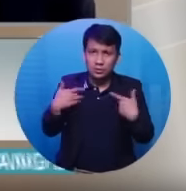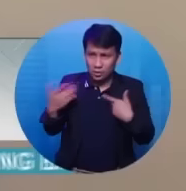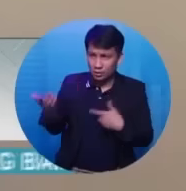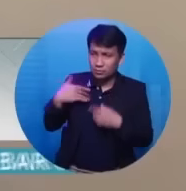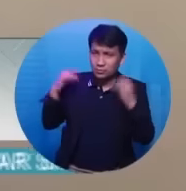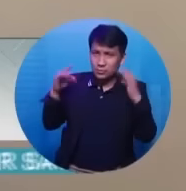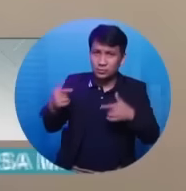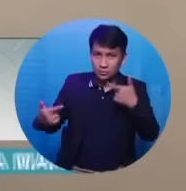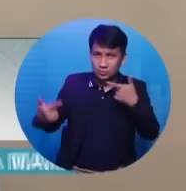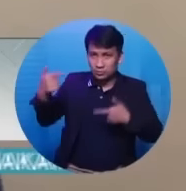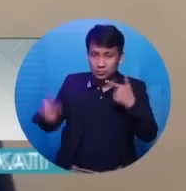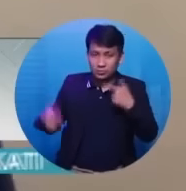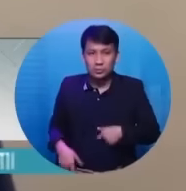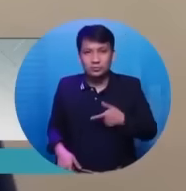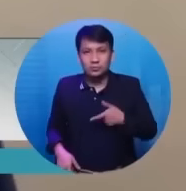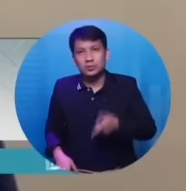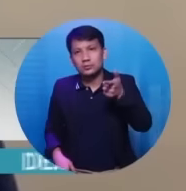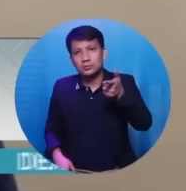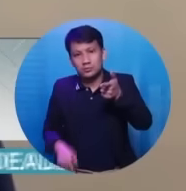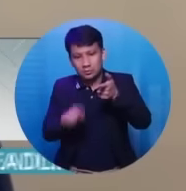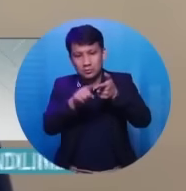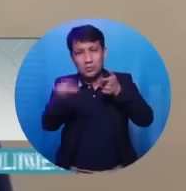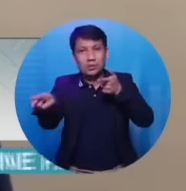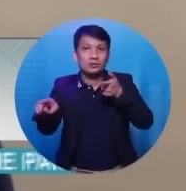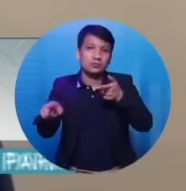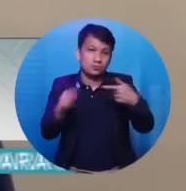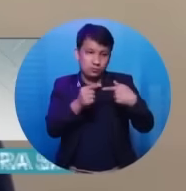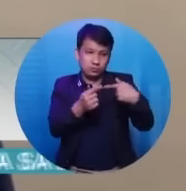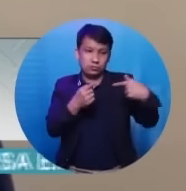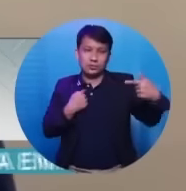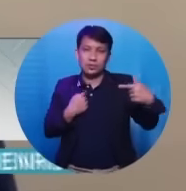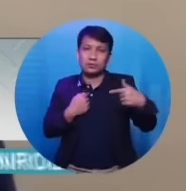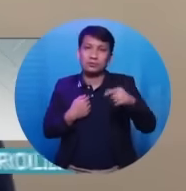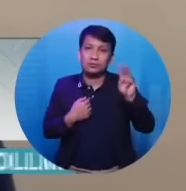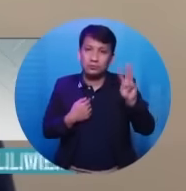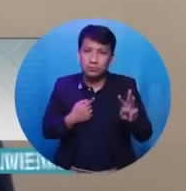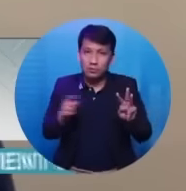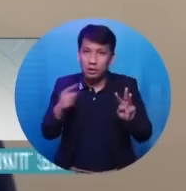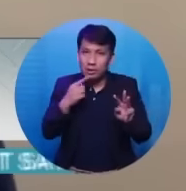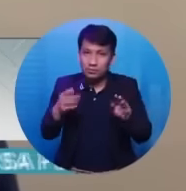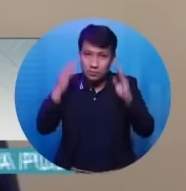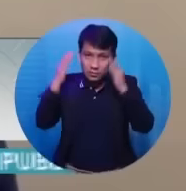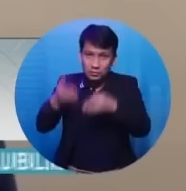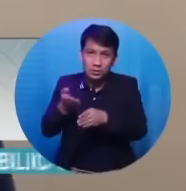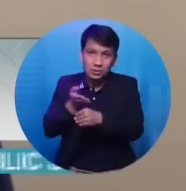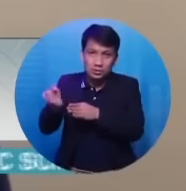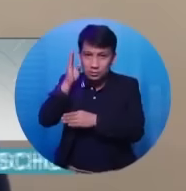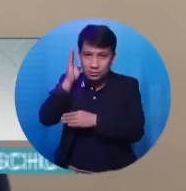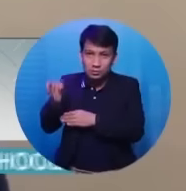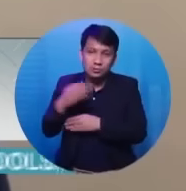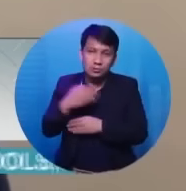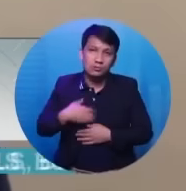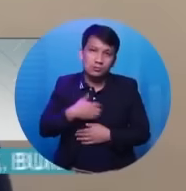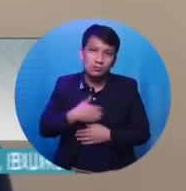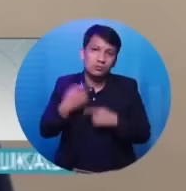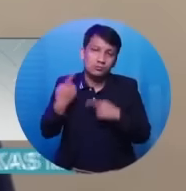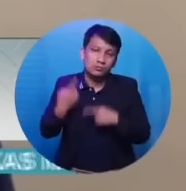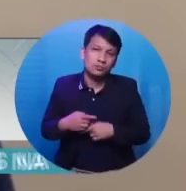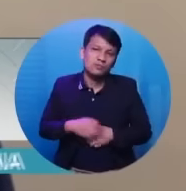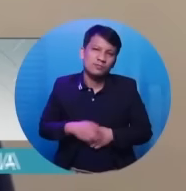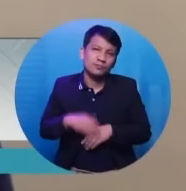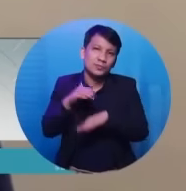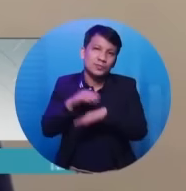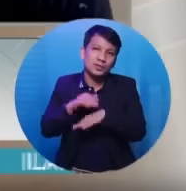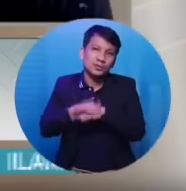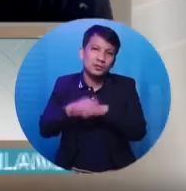other than papatamaan kita ng bala. So that's clear, sir. Pag may statement na gano'n, direct to our complainant, may grave threats, sir. Ayun. O nga